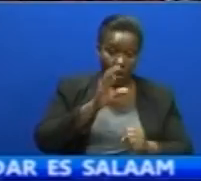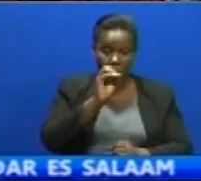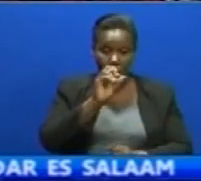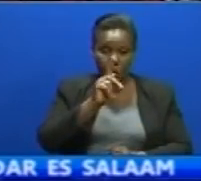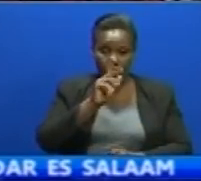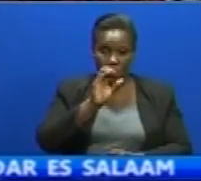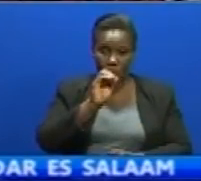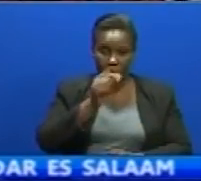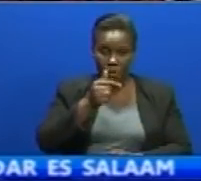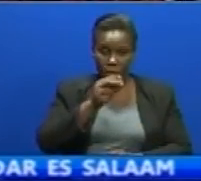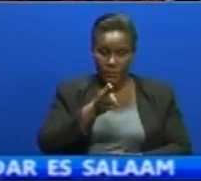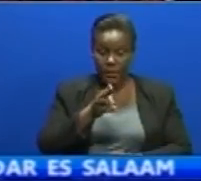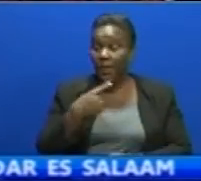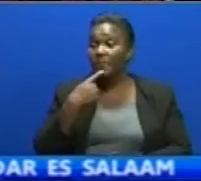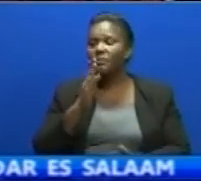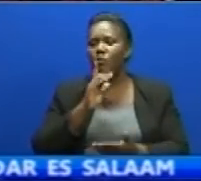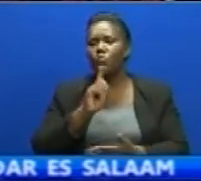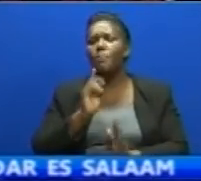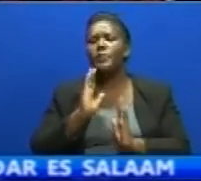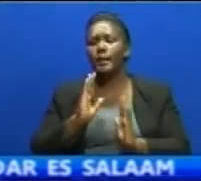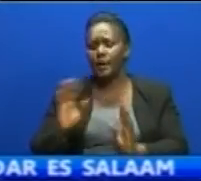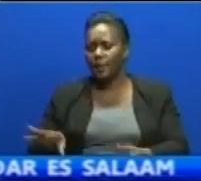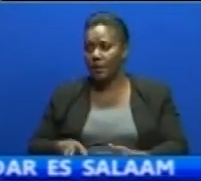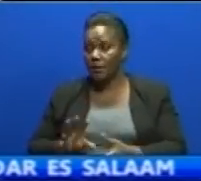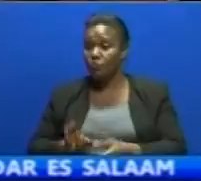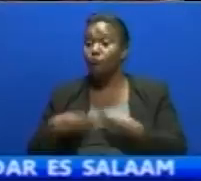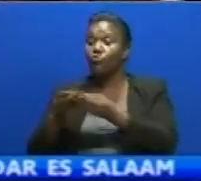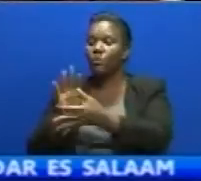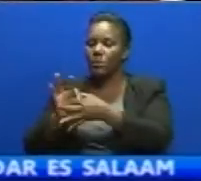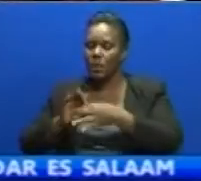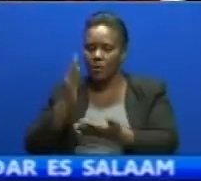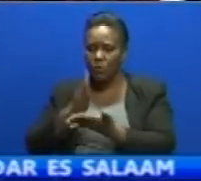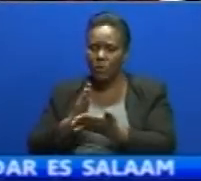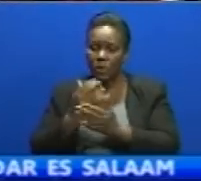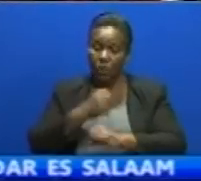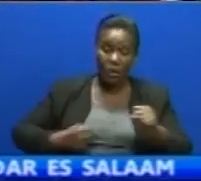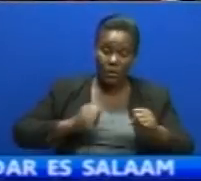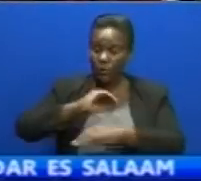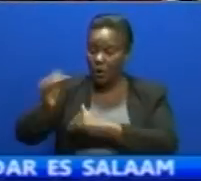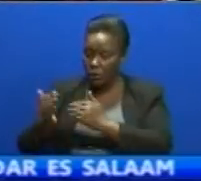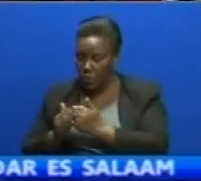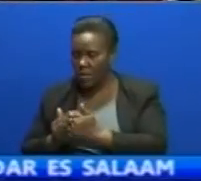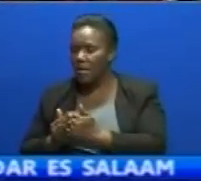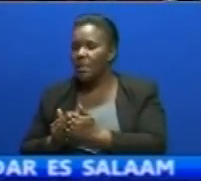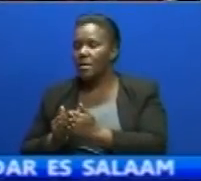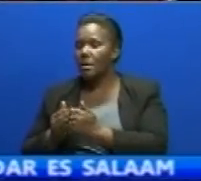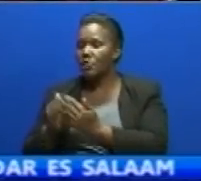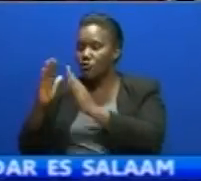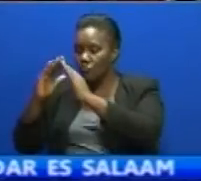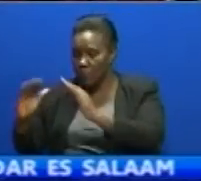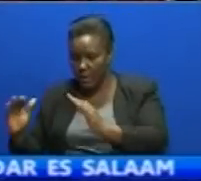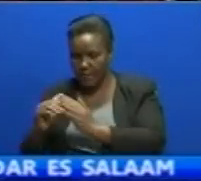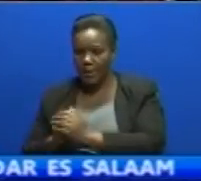amesema wapo tayari kutoa ushirikiano katika kurejesha wakimbizi hao na kuhakikisha usalama pindi watakaporejea